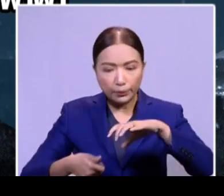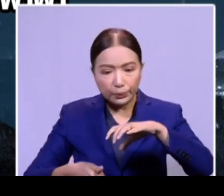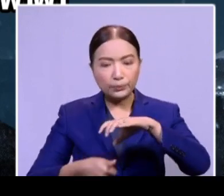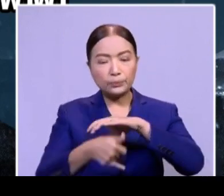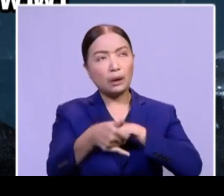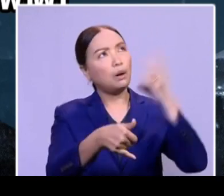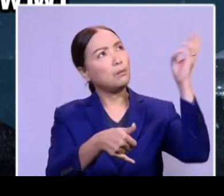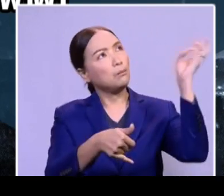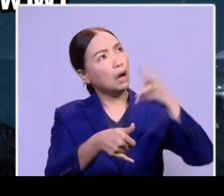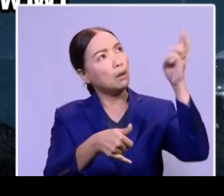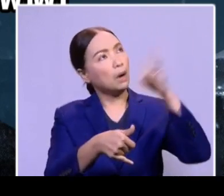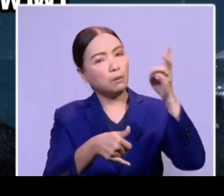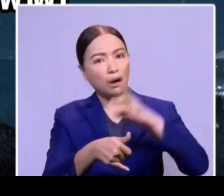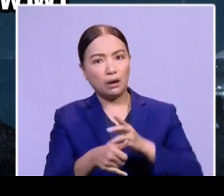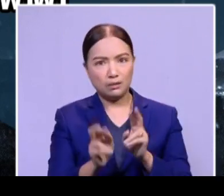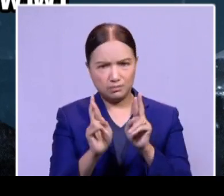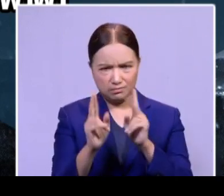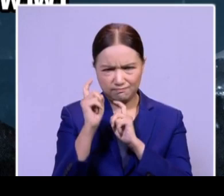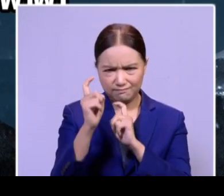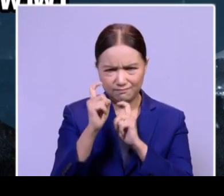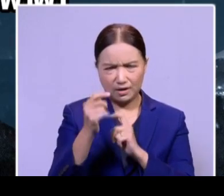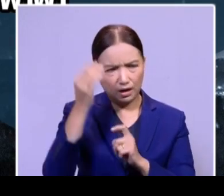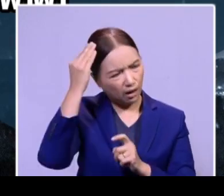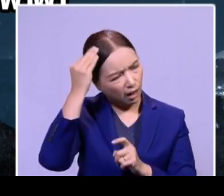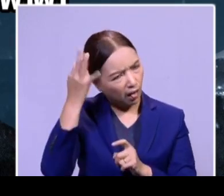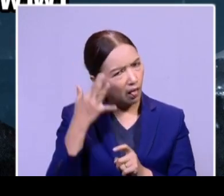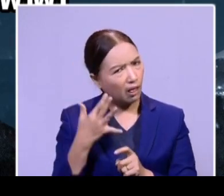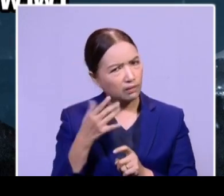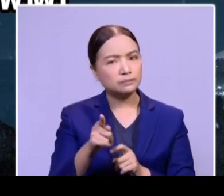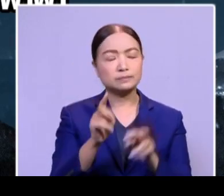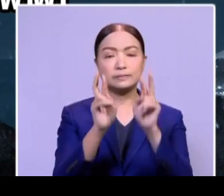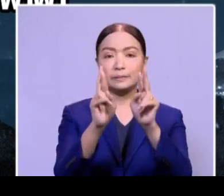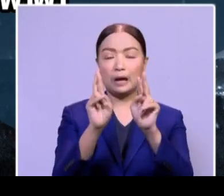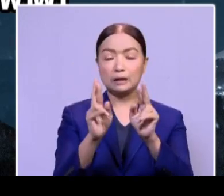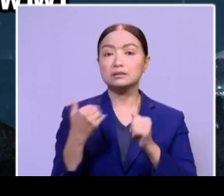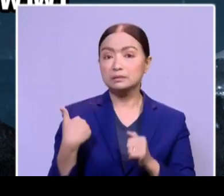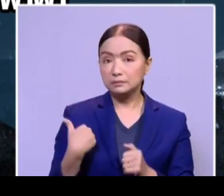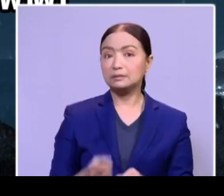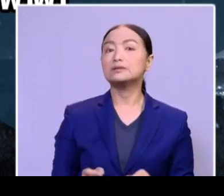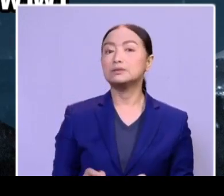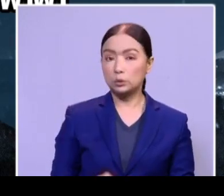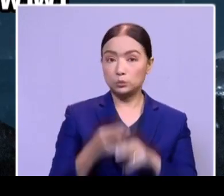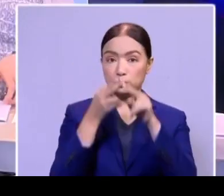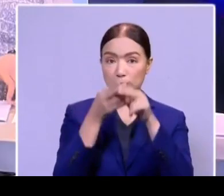ากลูกเห็บแบบนี้ไม่ดีนะคะคุณผู้ชม อันตรายครับ หัวล้างข้างแตกได้เลยนะคะยังไงก็ต้องระมัดระวังตัวเองด้วยนะคะ